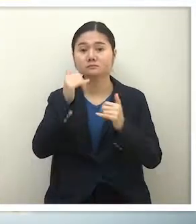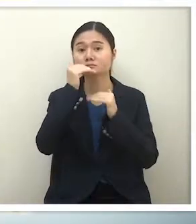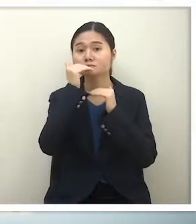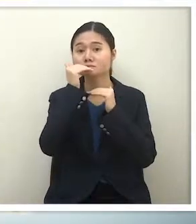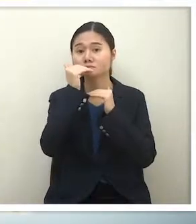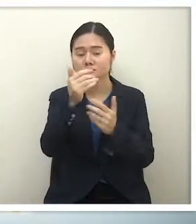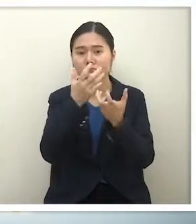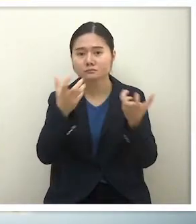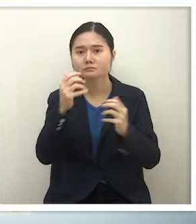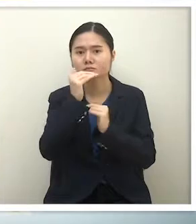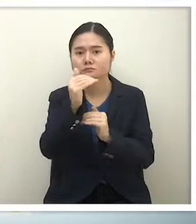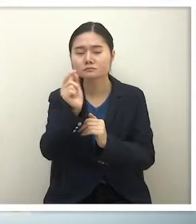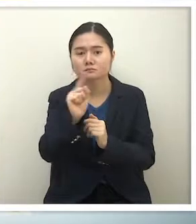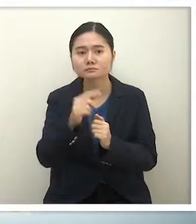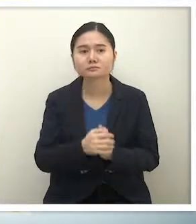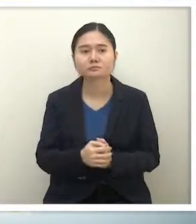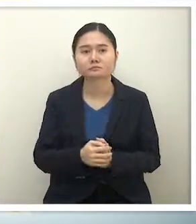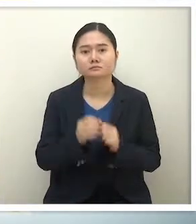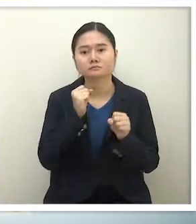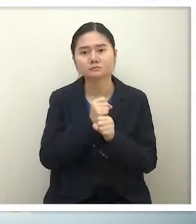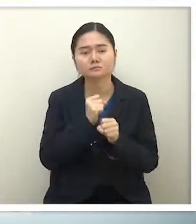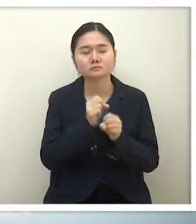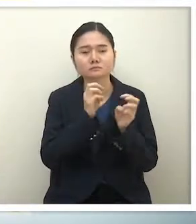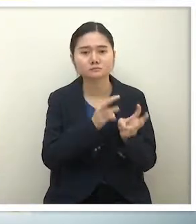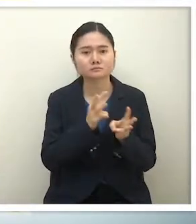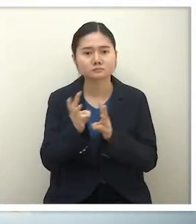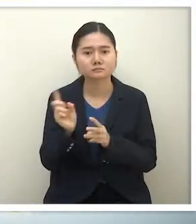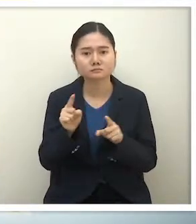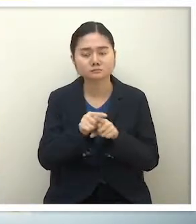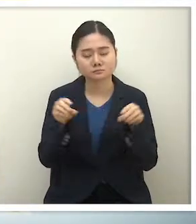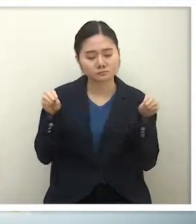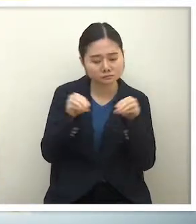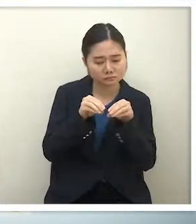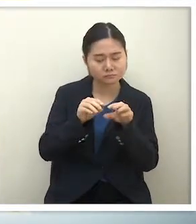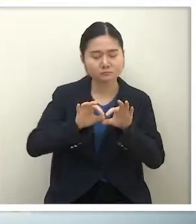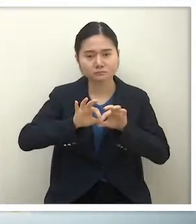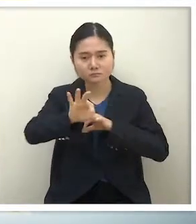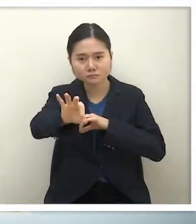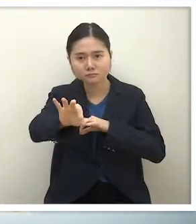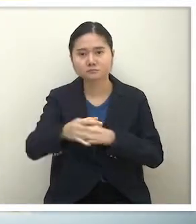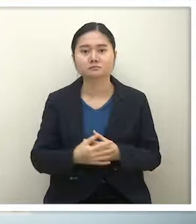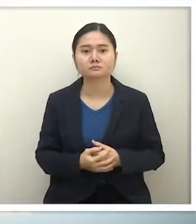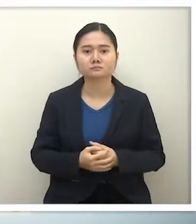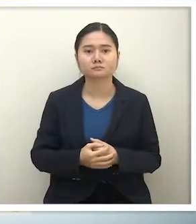ไรทำยังไงถึงจะดูแล้วใกล้ไกลนะครับ